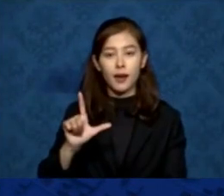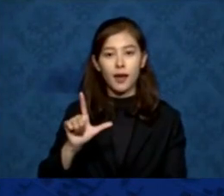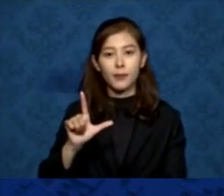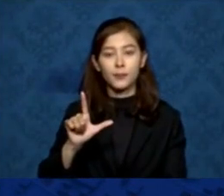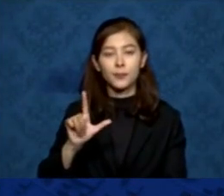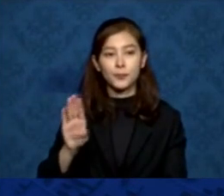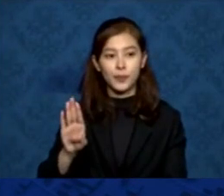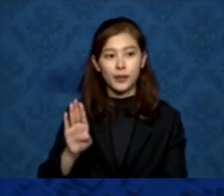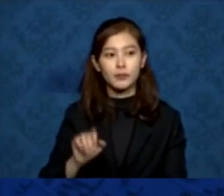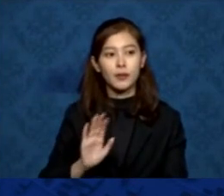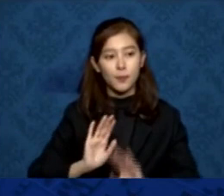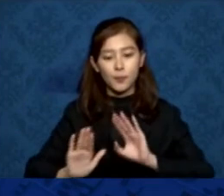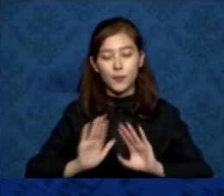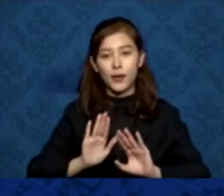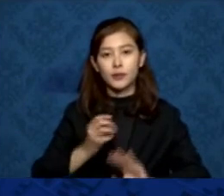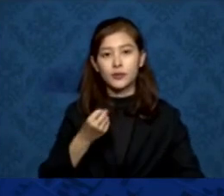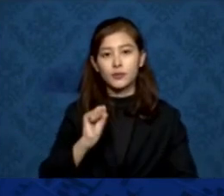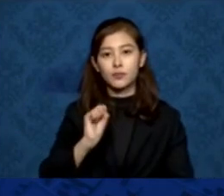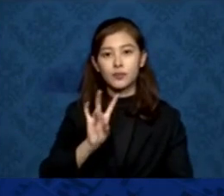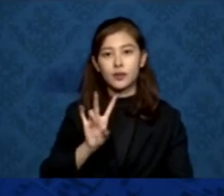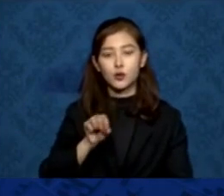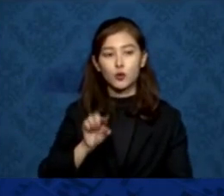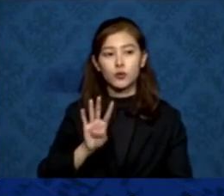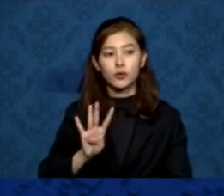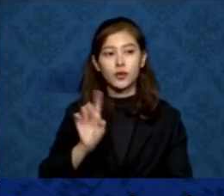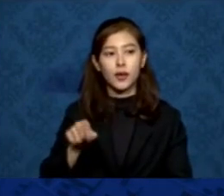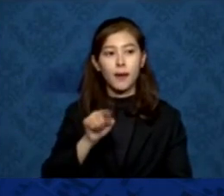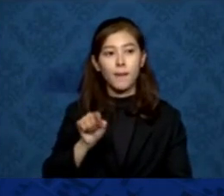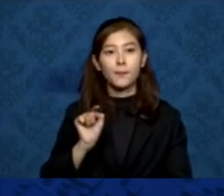สามารถจัดสรรงบประมาณไปลงทุนได้มากกว่า